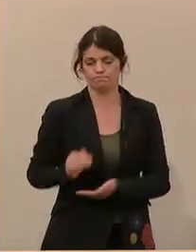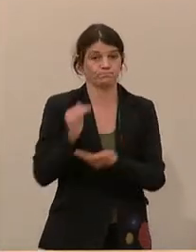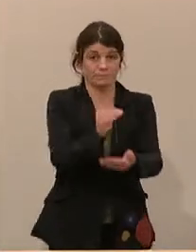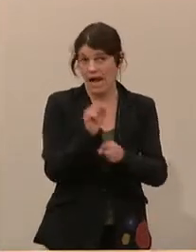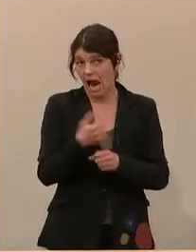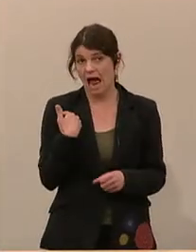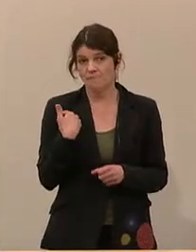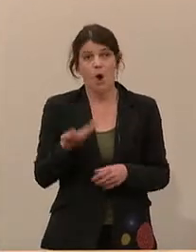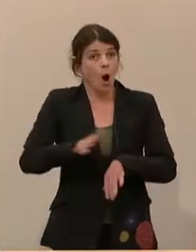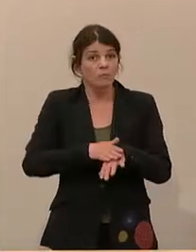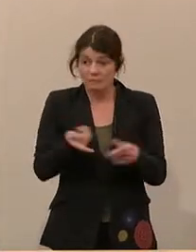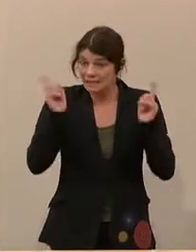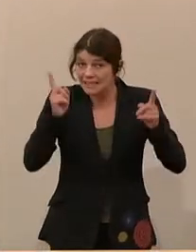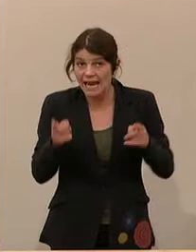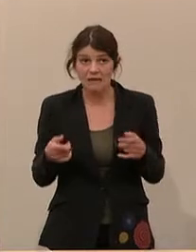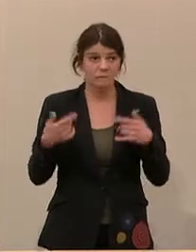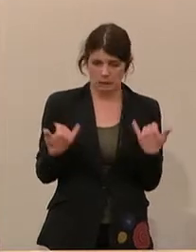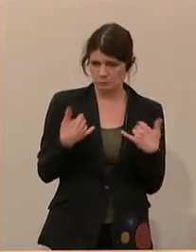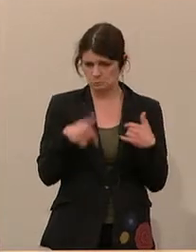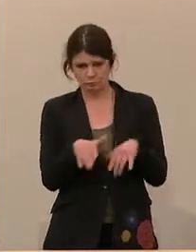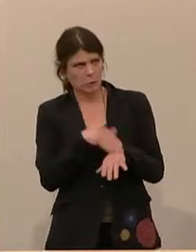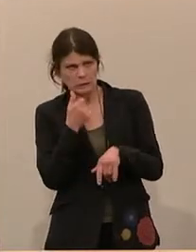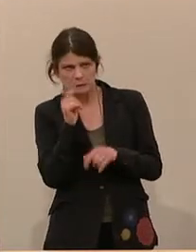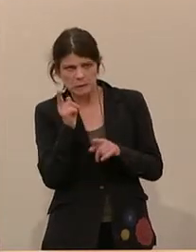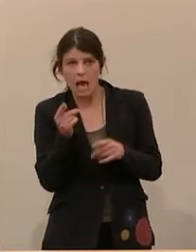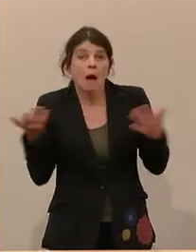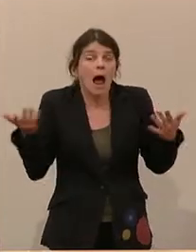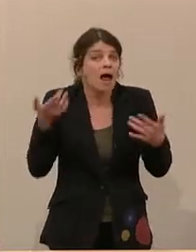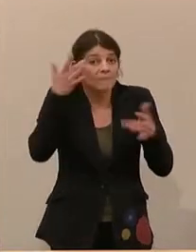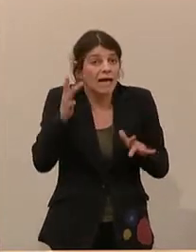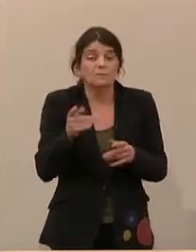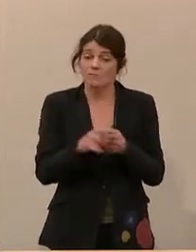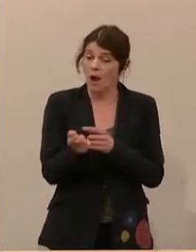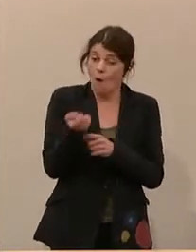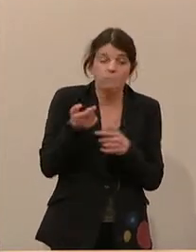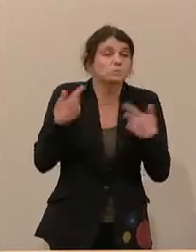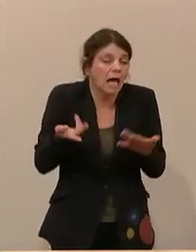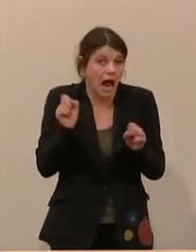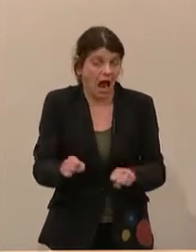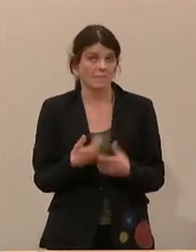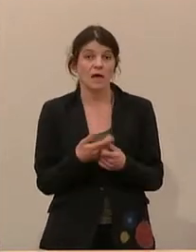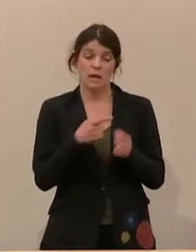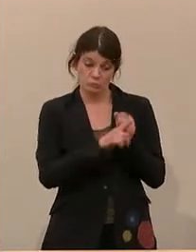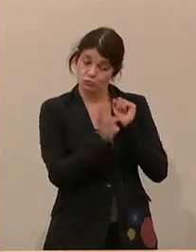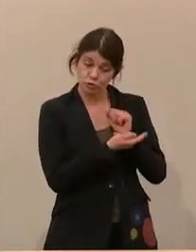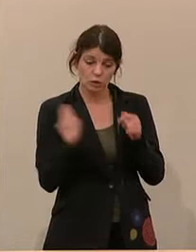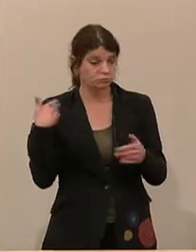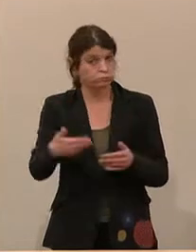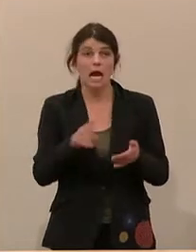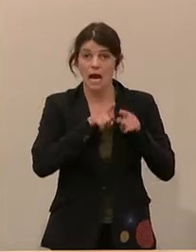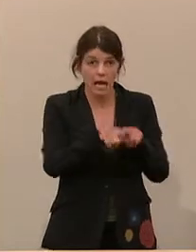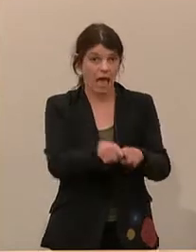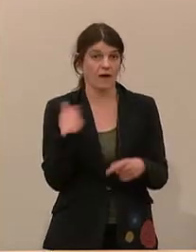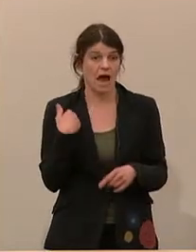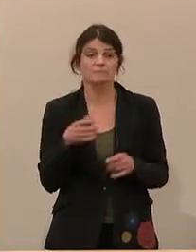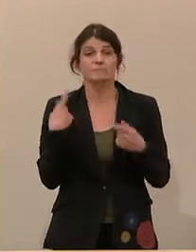stellen, je nach Dringlichkeit, was momentan nicht so ausschaut. Aber wie gesagt, das Budget ist gleich geblieben. Weiters wurden die Mittel für